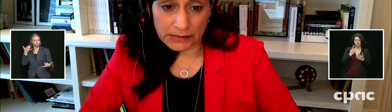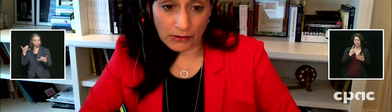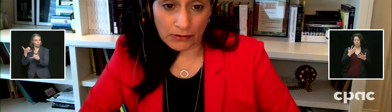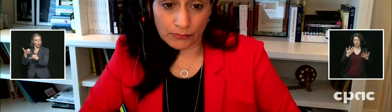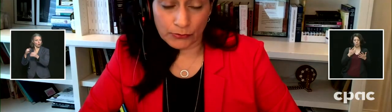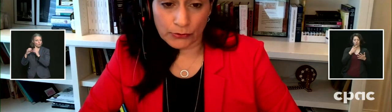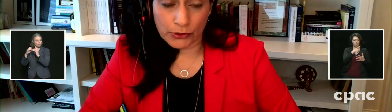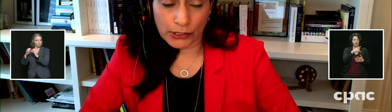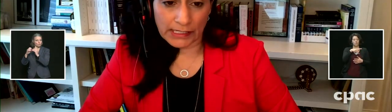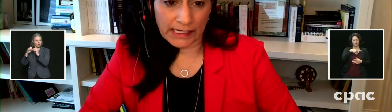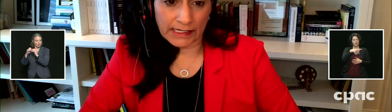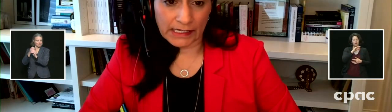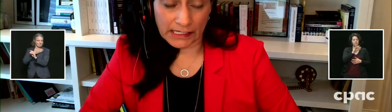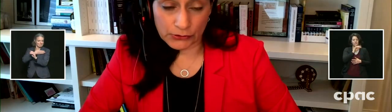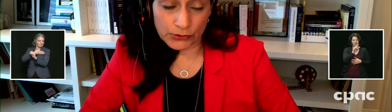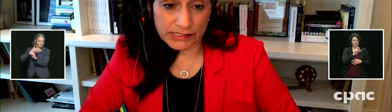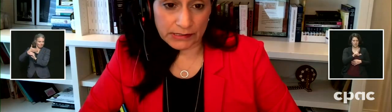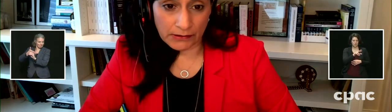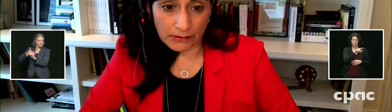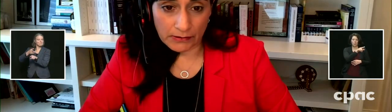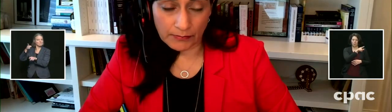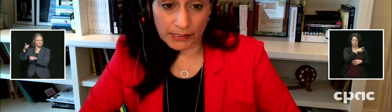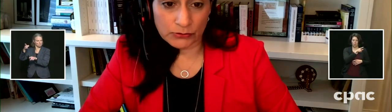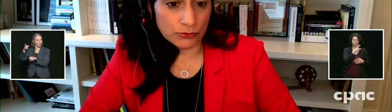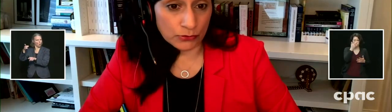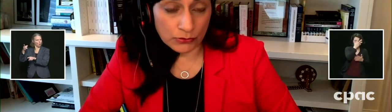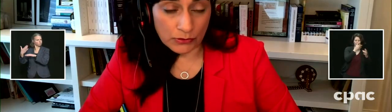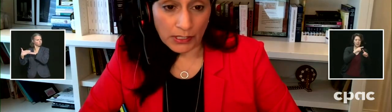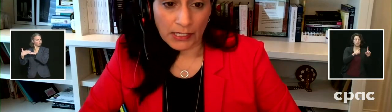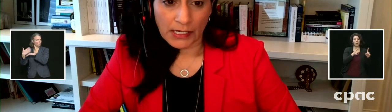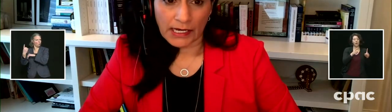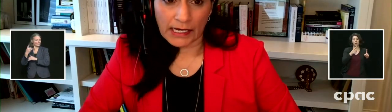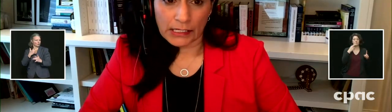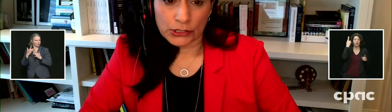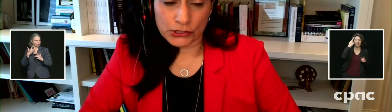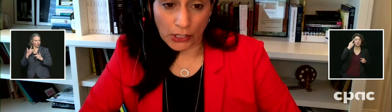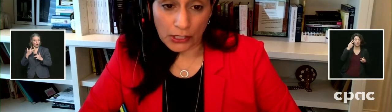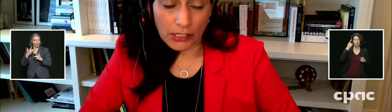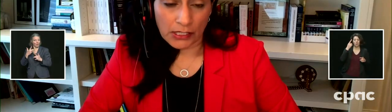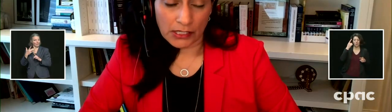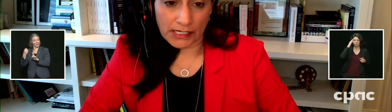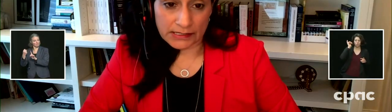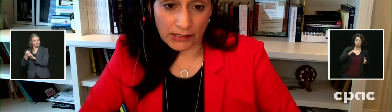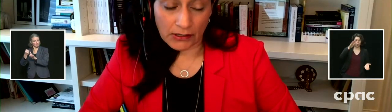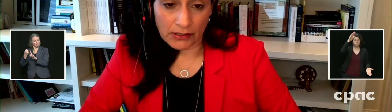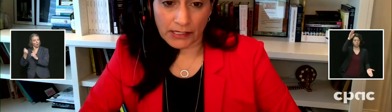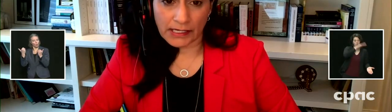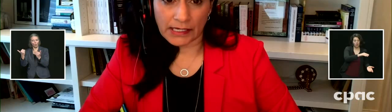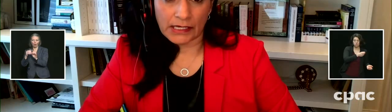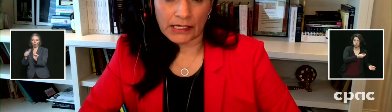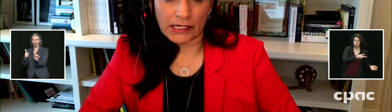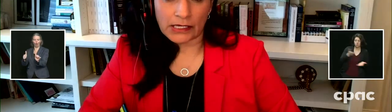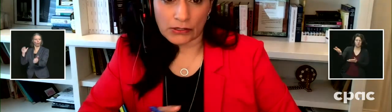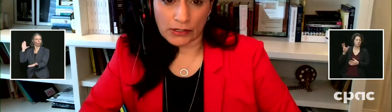la raison pour les réductions, pas du tout. La seule raison est